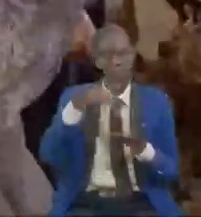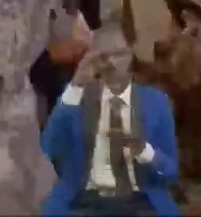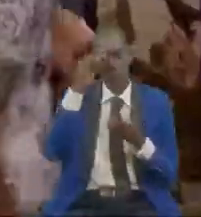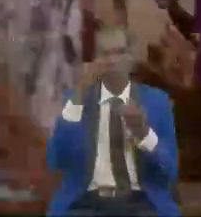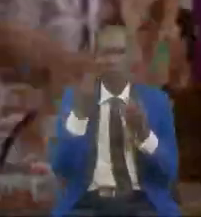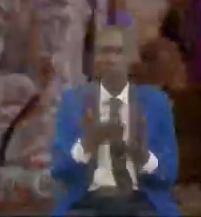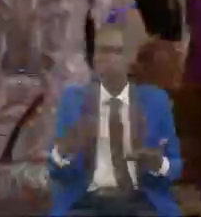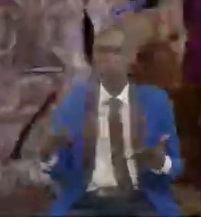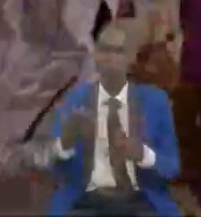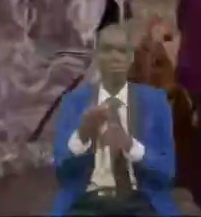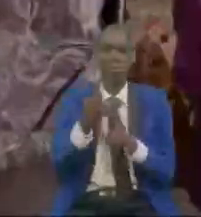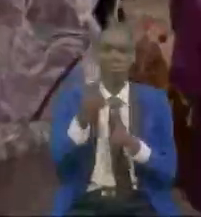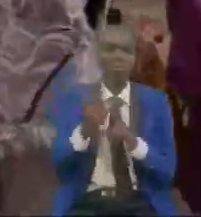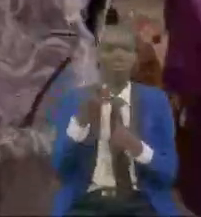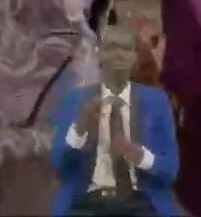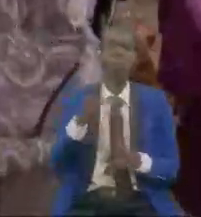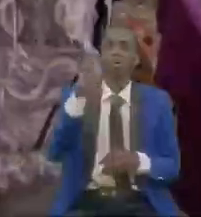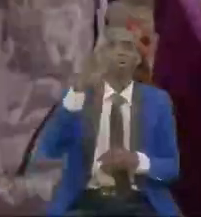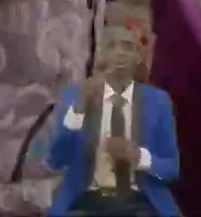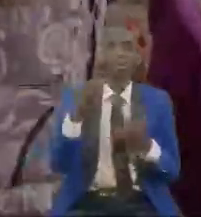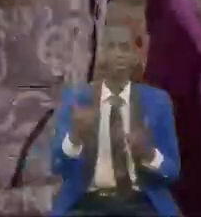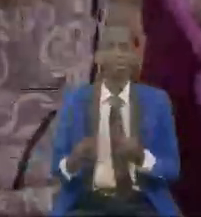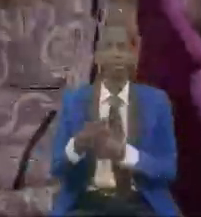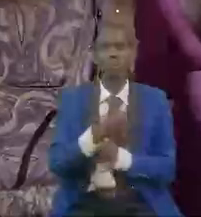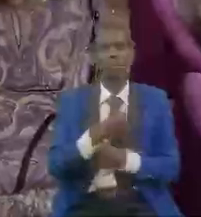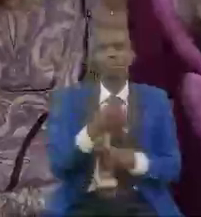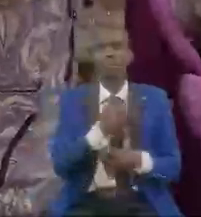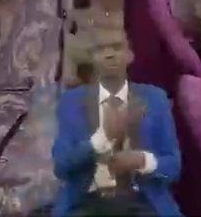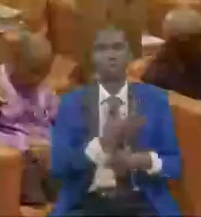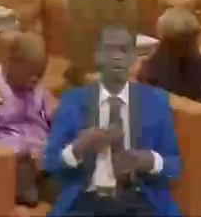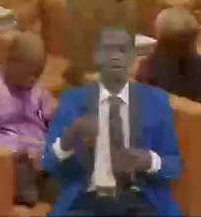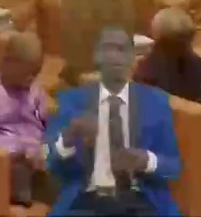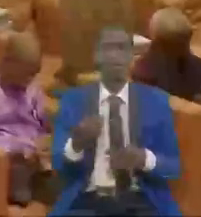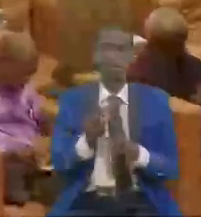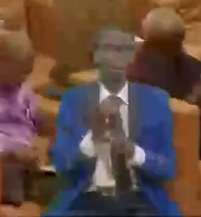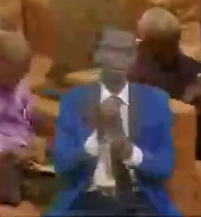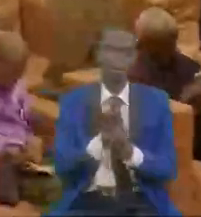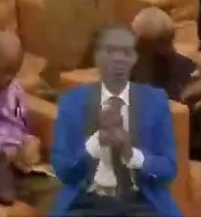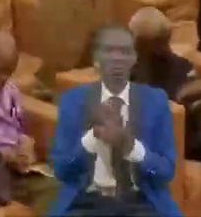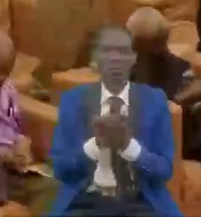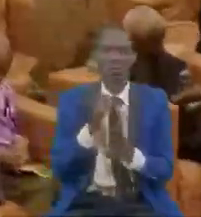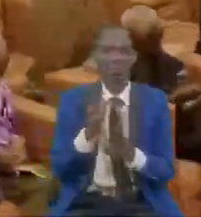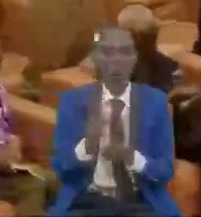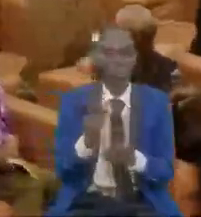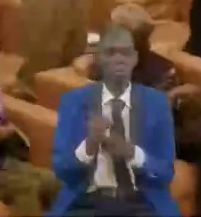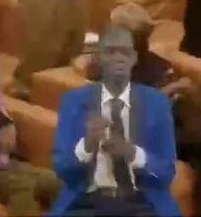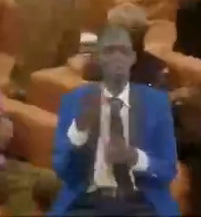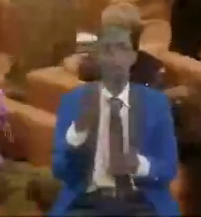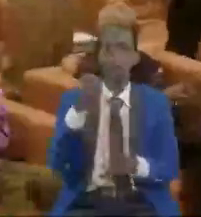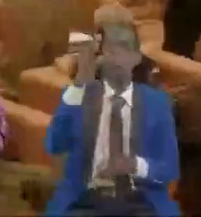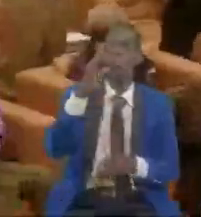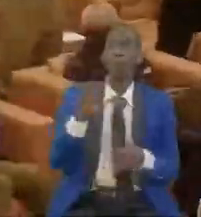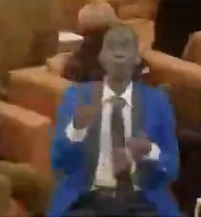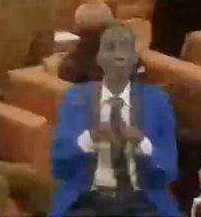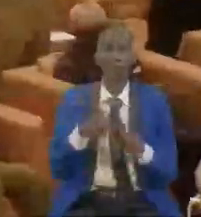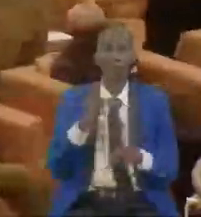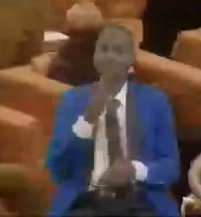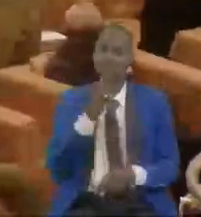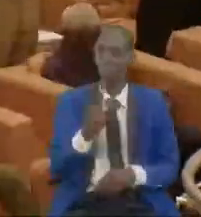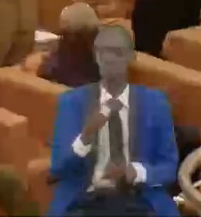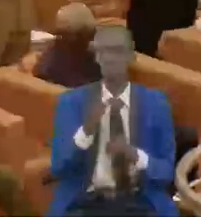soir. Nous avons reçu la parole de Dieu ce soir et c'est la parole de Dieu en